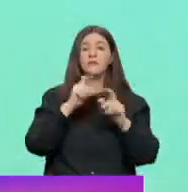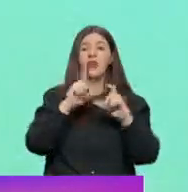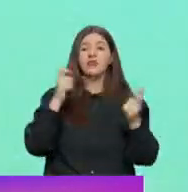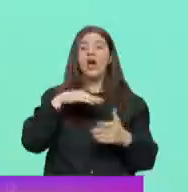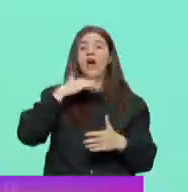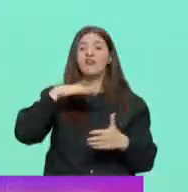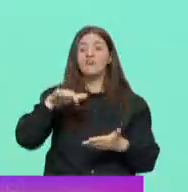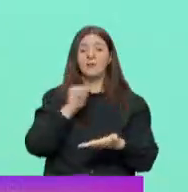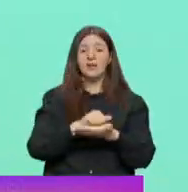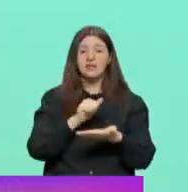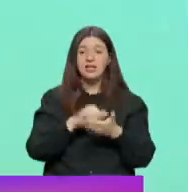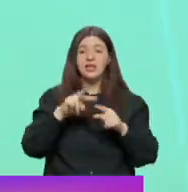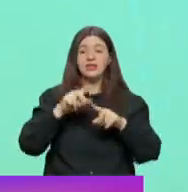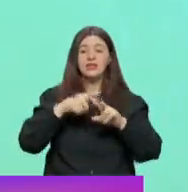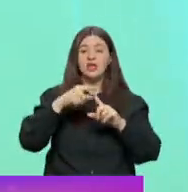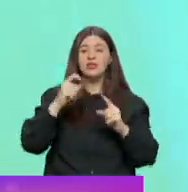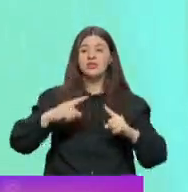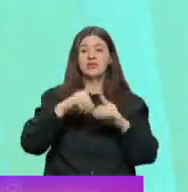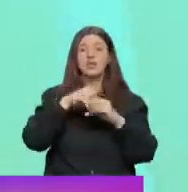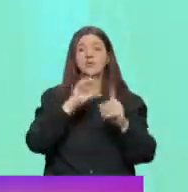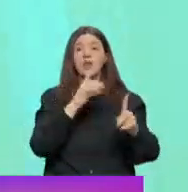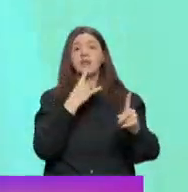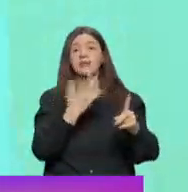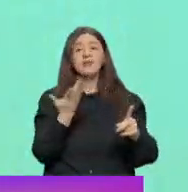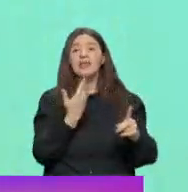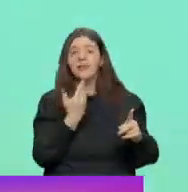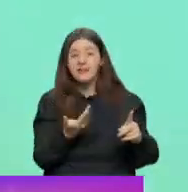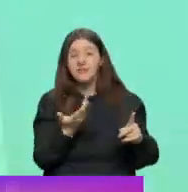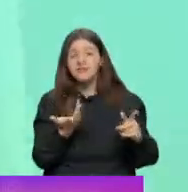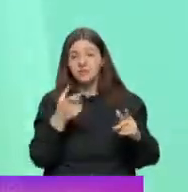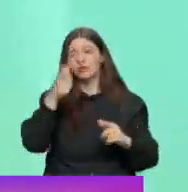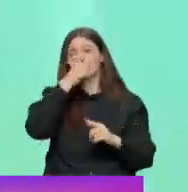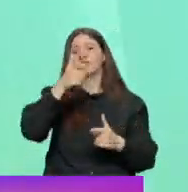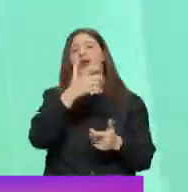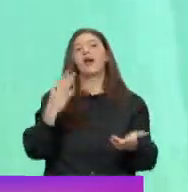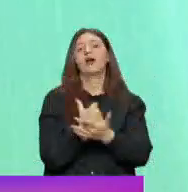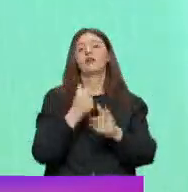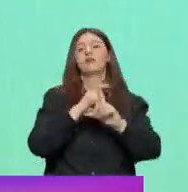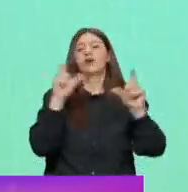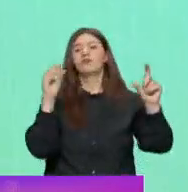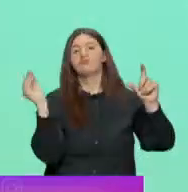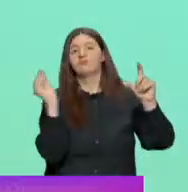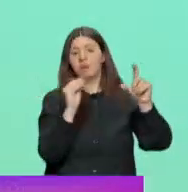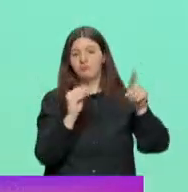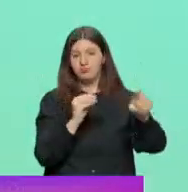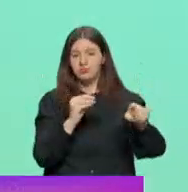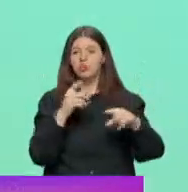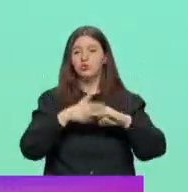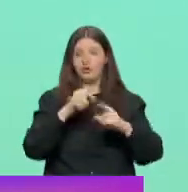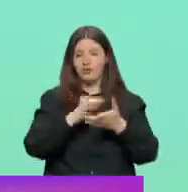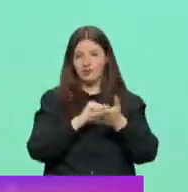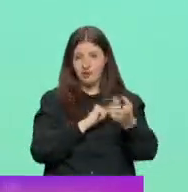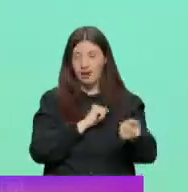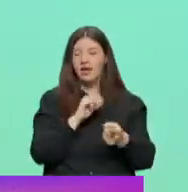Avrupa basını NATO zirvesi için böyle dedi. Ne dedi? Türkiye kazandı manşetini paylaştığı Hürriyet